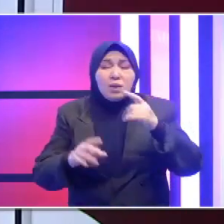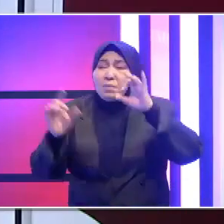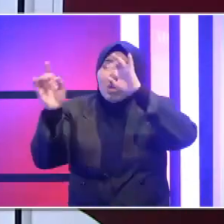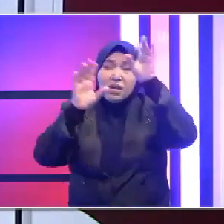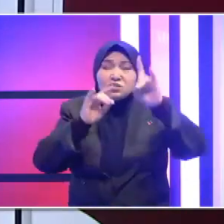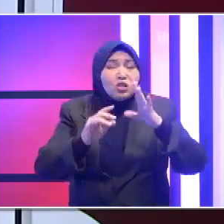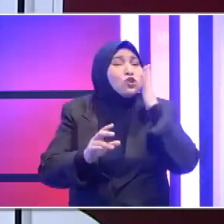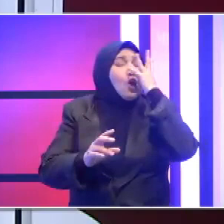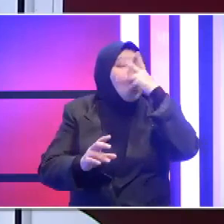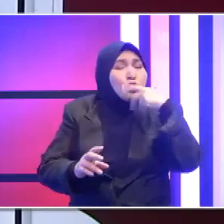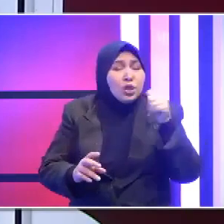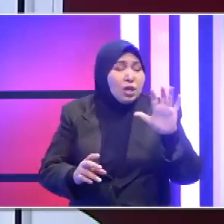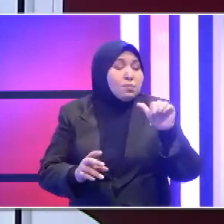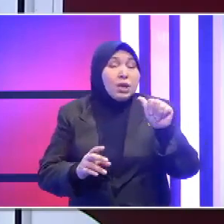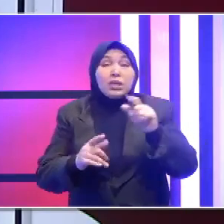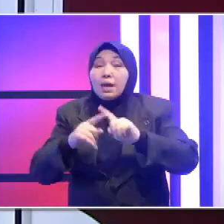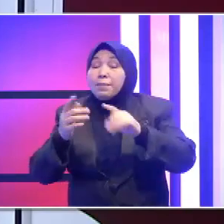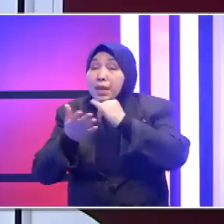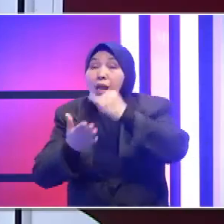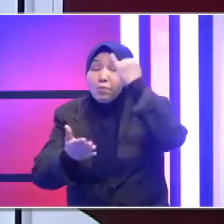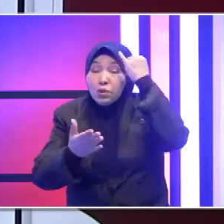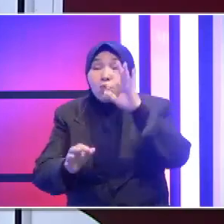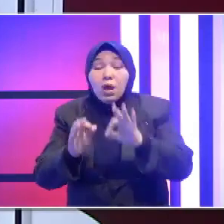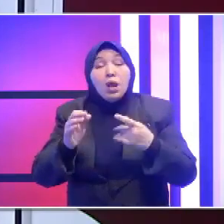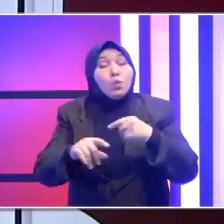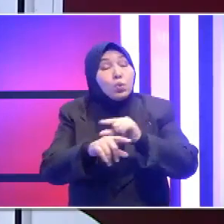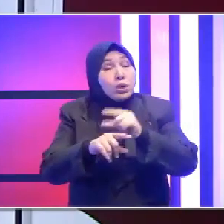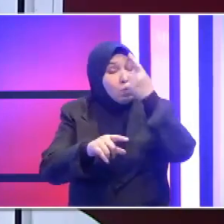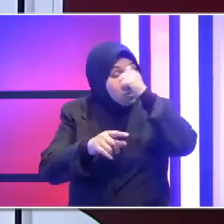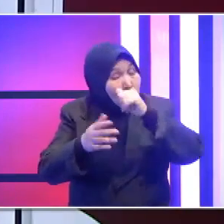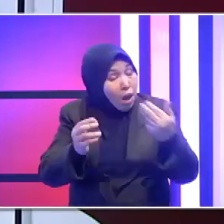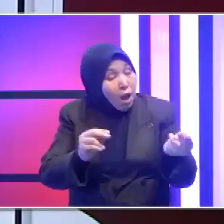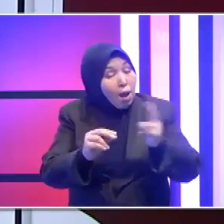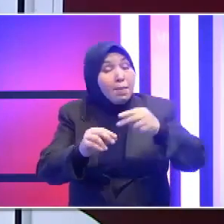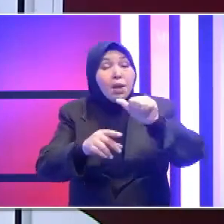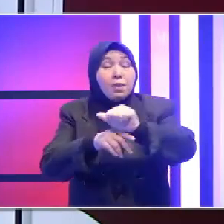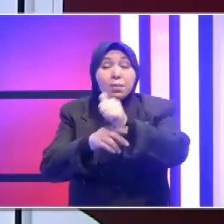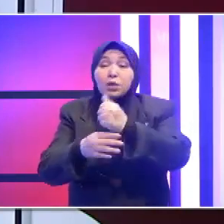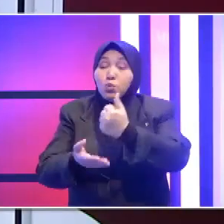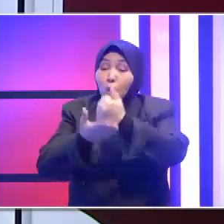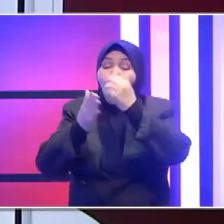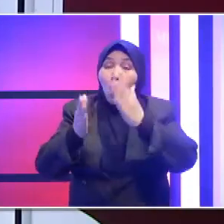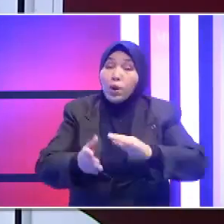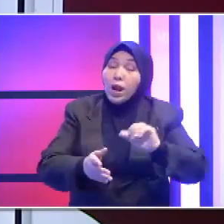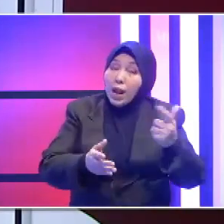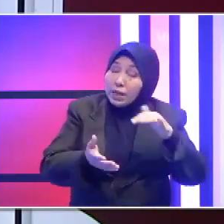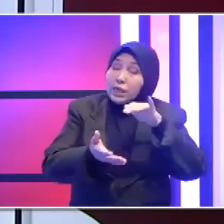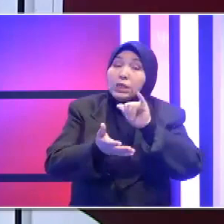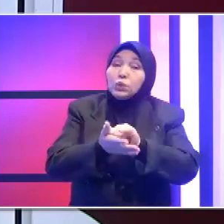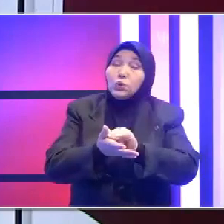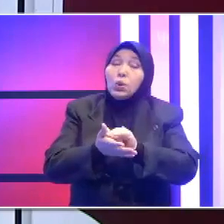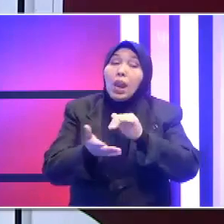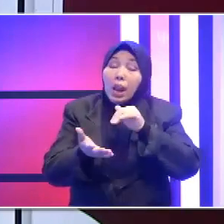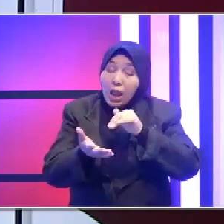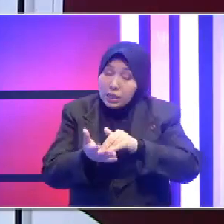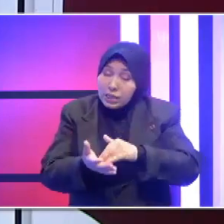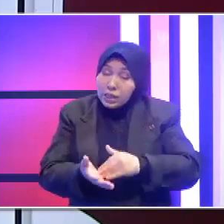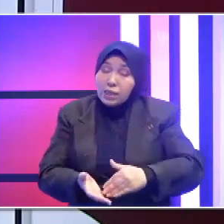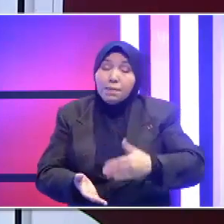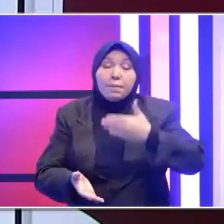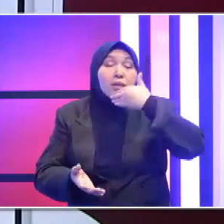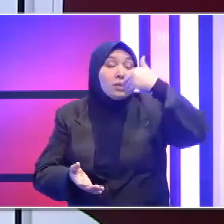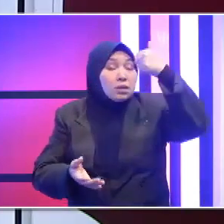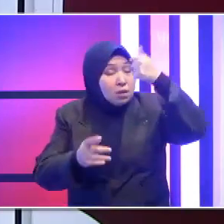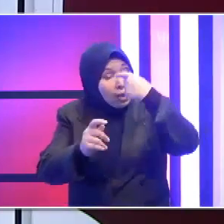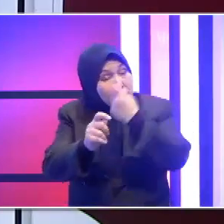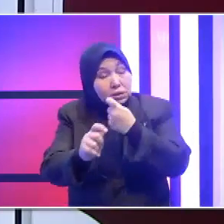cantik apa IMEI tapi kalau ilmu itu kita gunakan untuk kita lebih beramal tolong orang lain itu adalah lebih afdol ataupun lebih